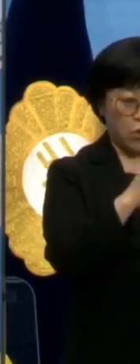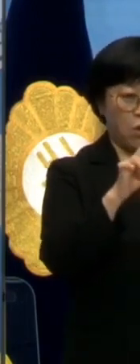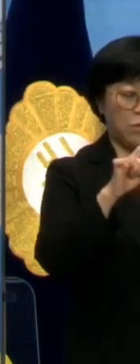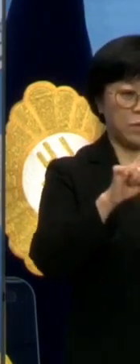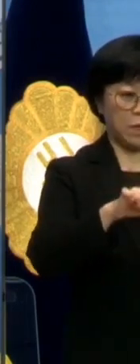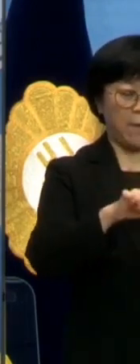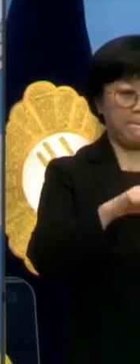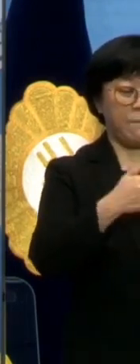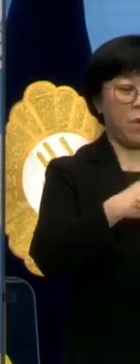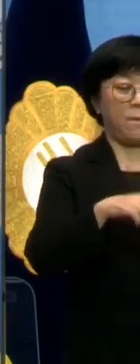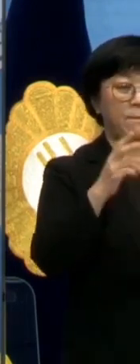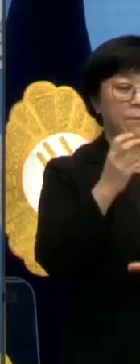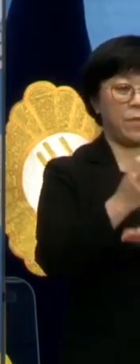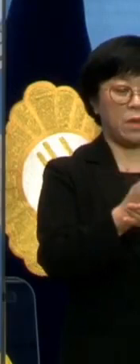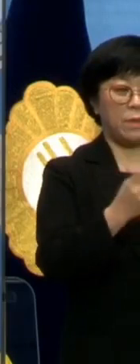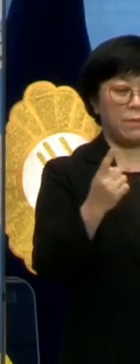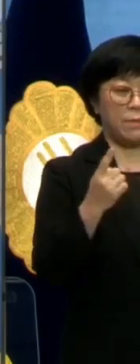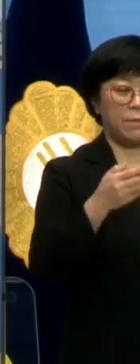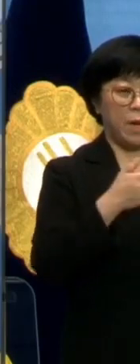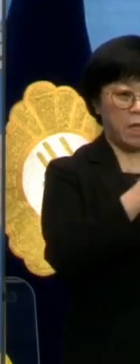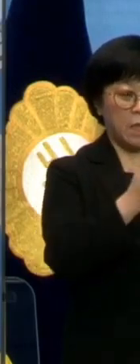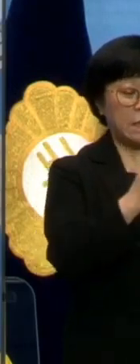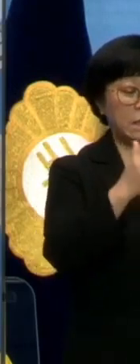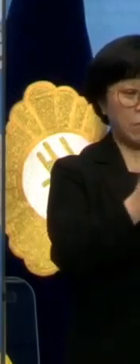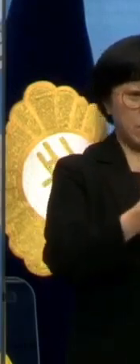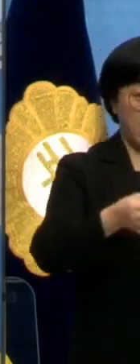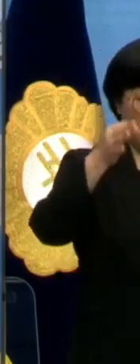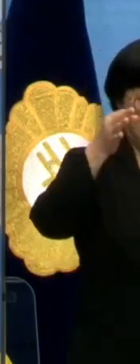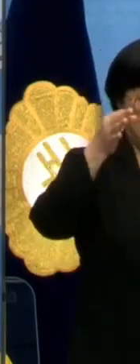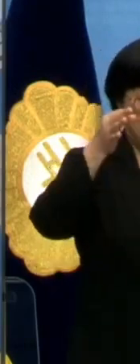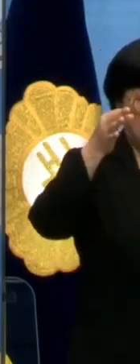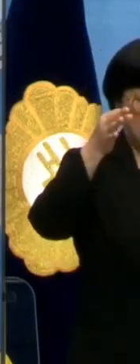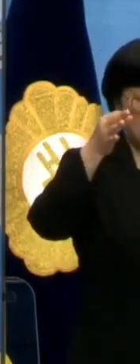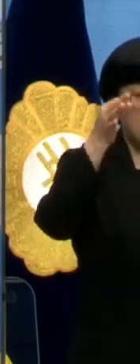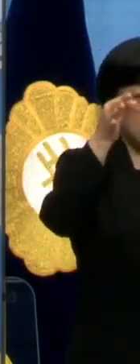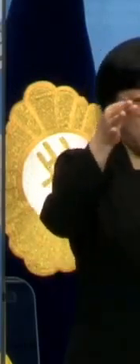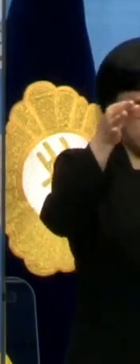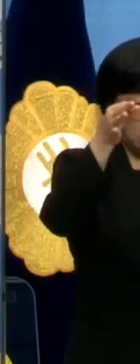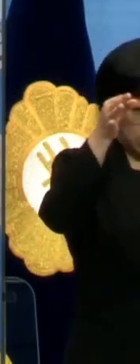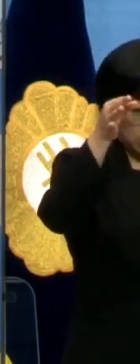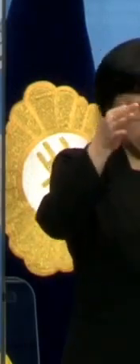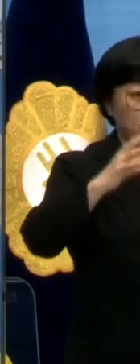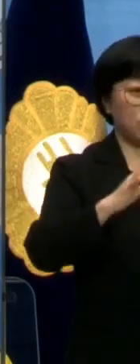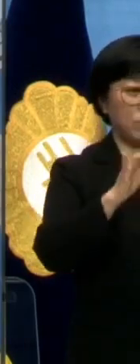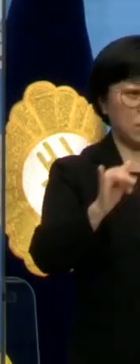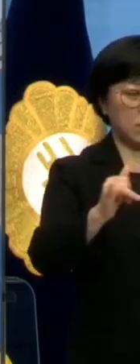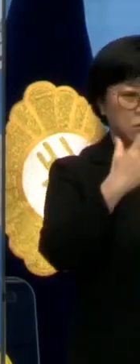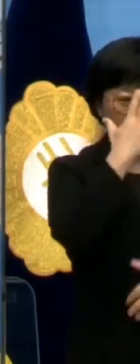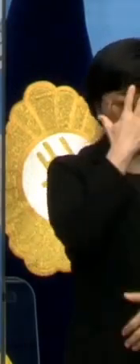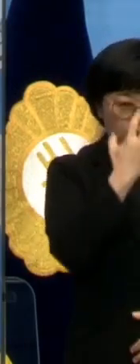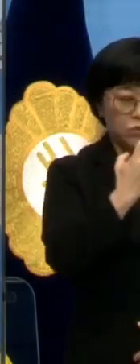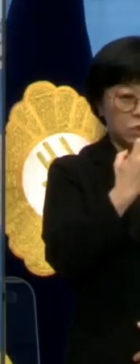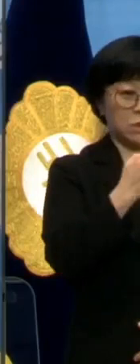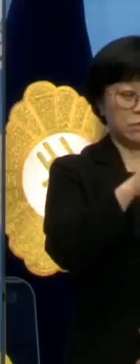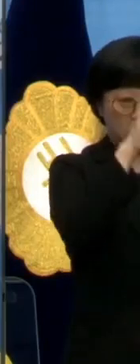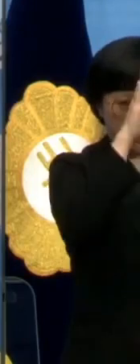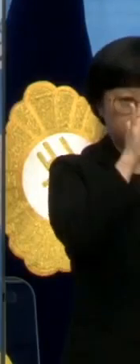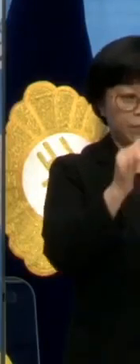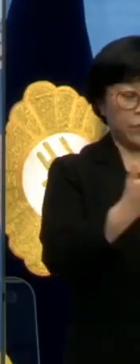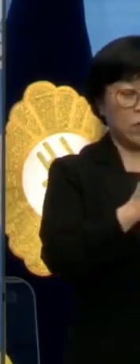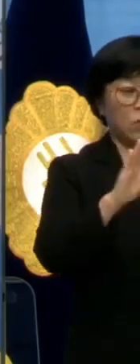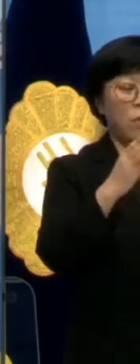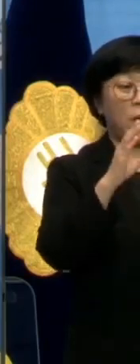발의합니다. 현재 대한민국은 집값 폭등과 이로 인한 자산 격차로 온 국민이 우울증을 앓고 있습니다.